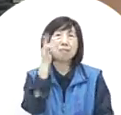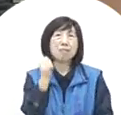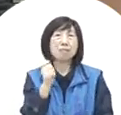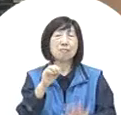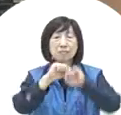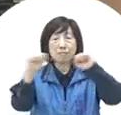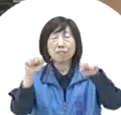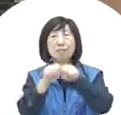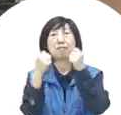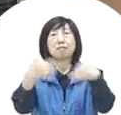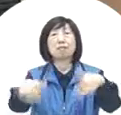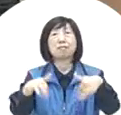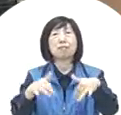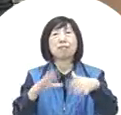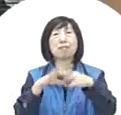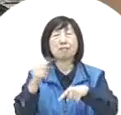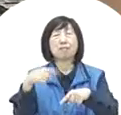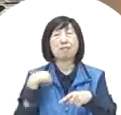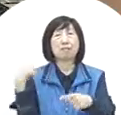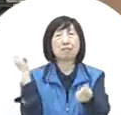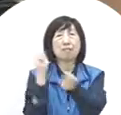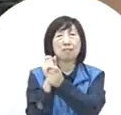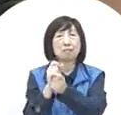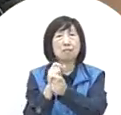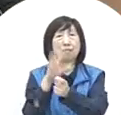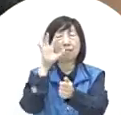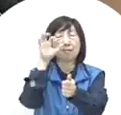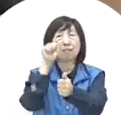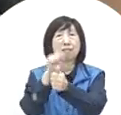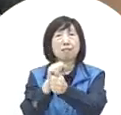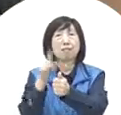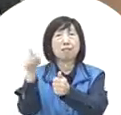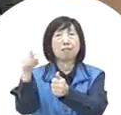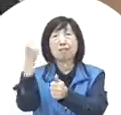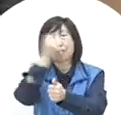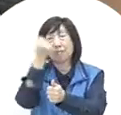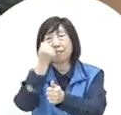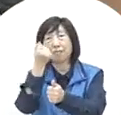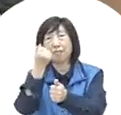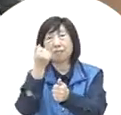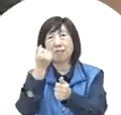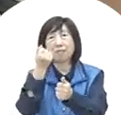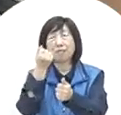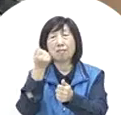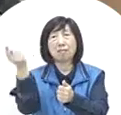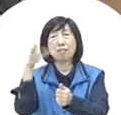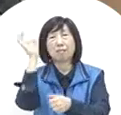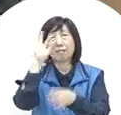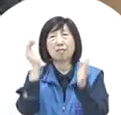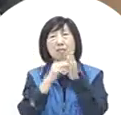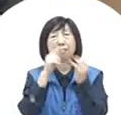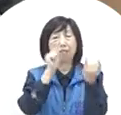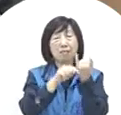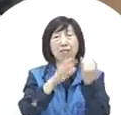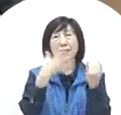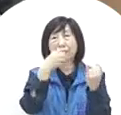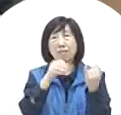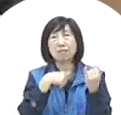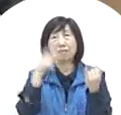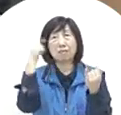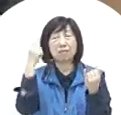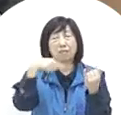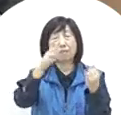因为没有破案，嫌犯最近找到被害人的账号，找到被害人的同学们，威胁要到学校去堵